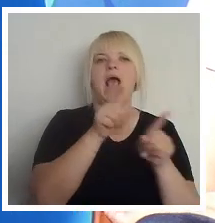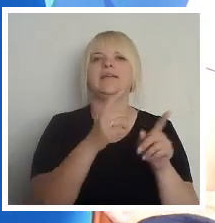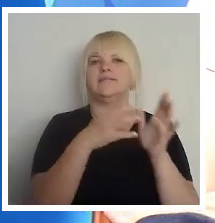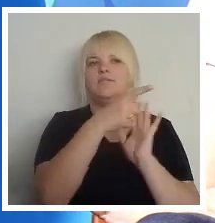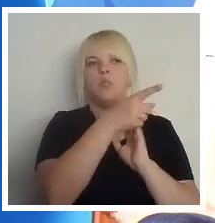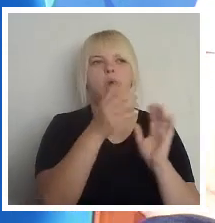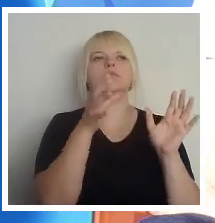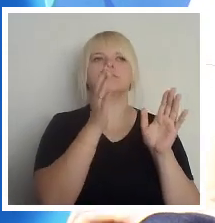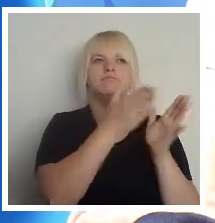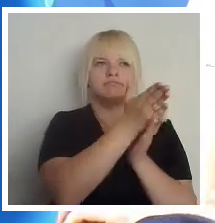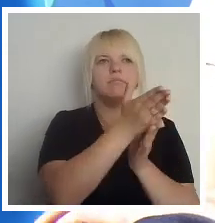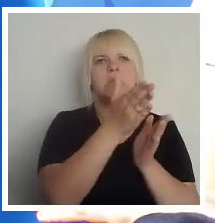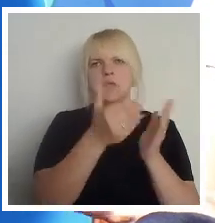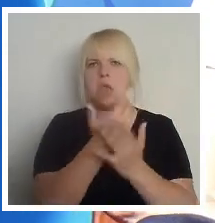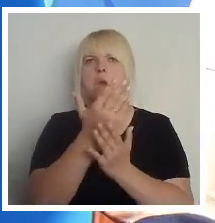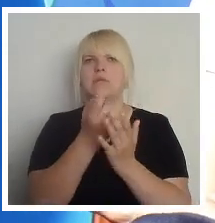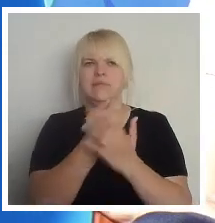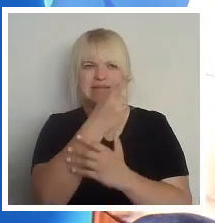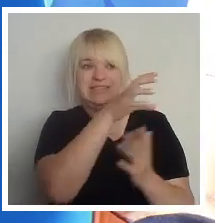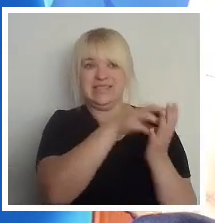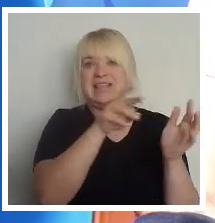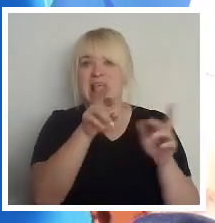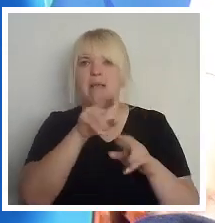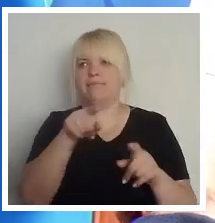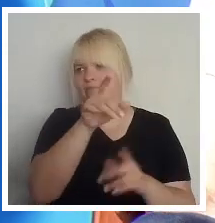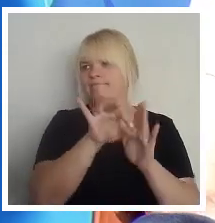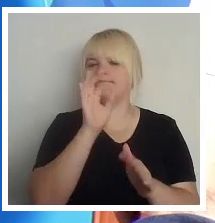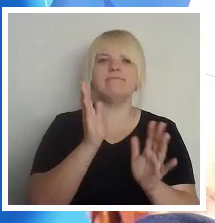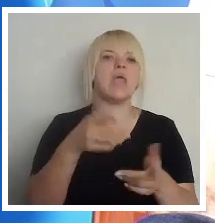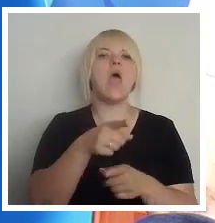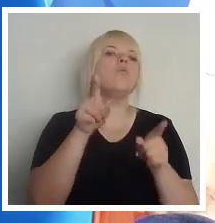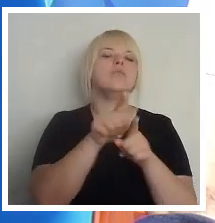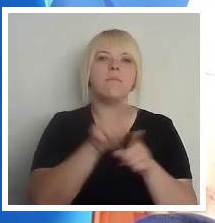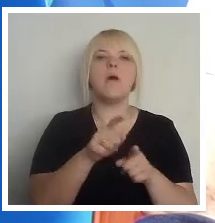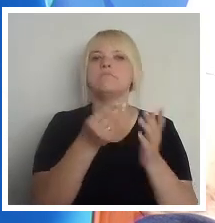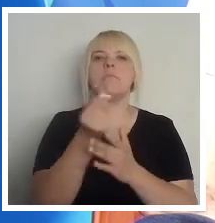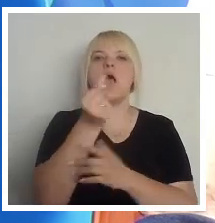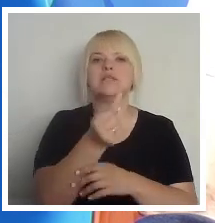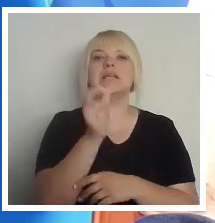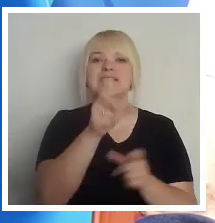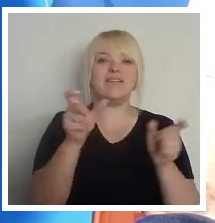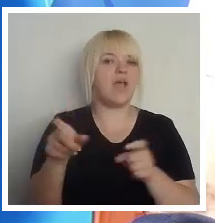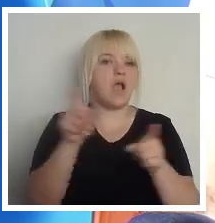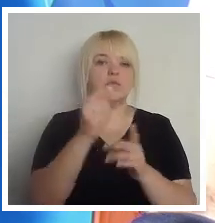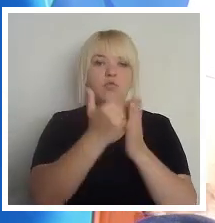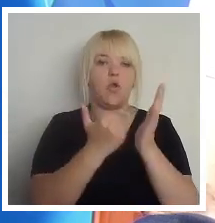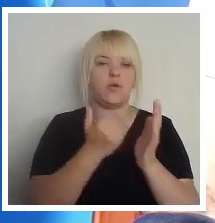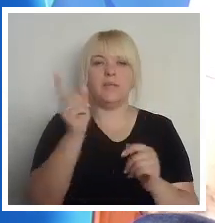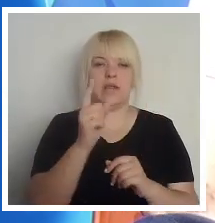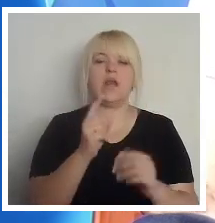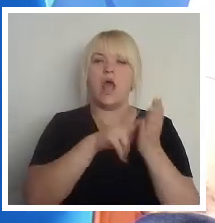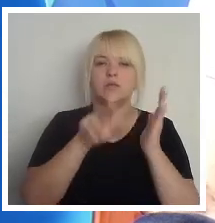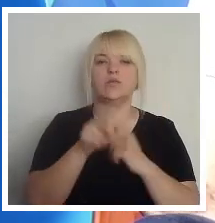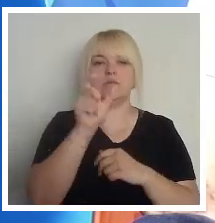Es vienkārši kā vienu piemēru par to pašu maksāšanu. Mums ir tāda programma, kas ļauj cilvēkiem abonēt